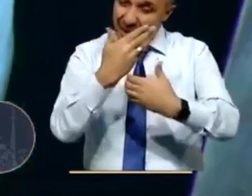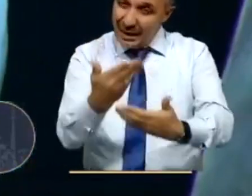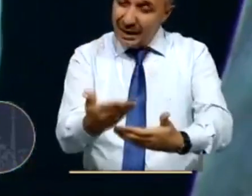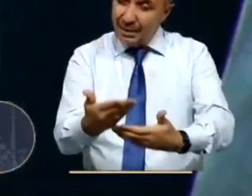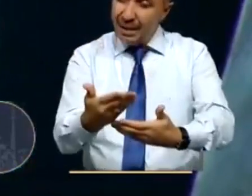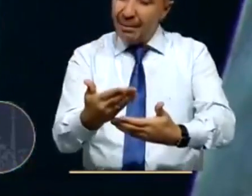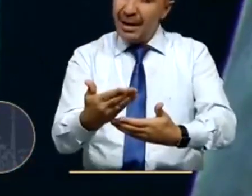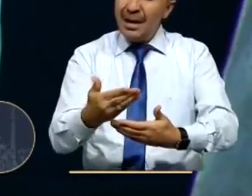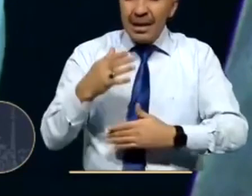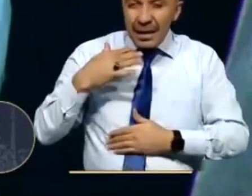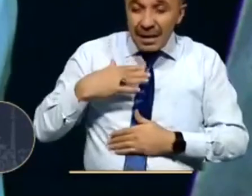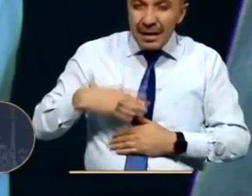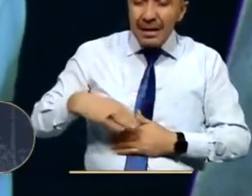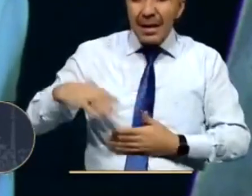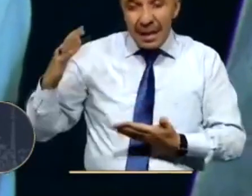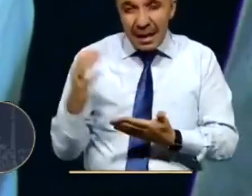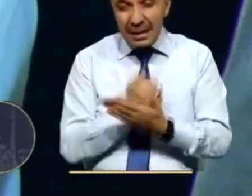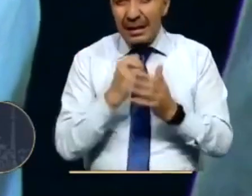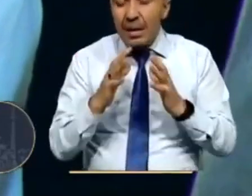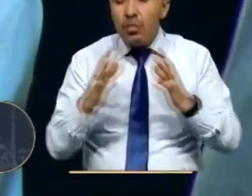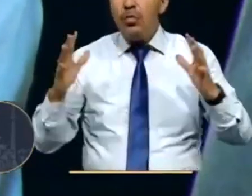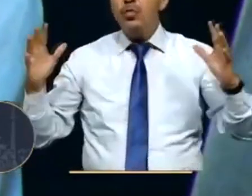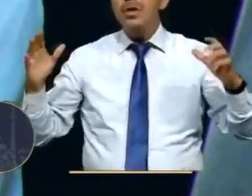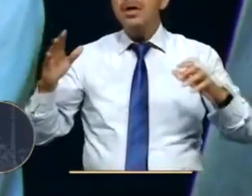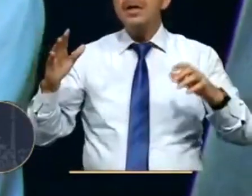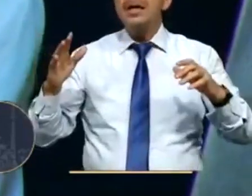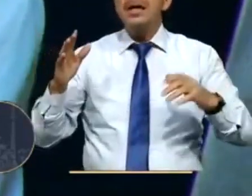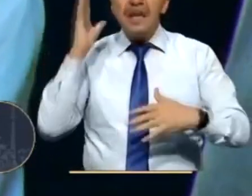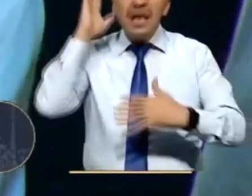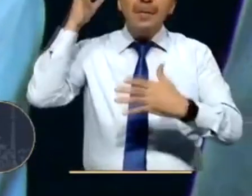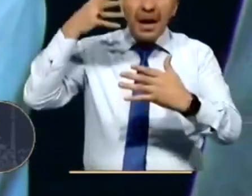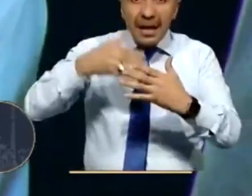kazandıran büyük bir ibadettir kurban.